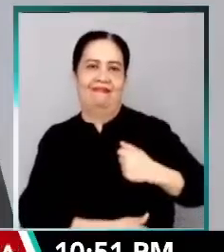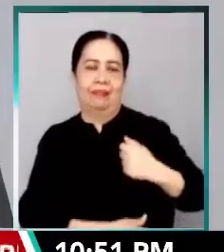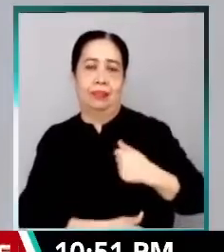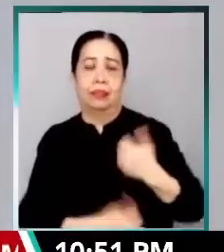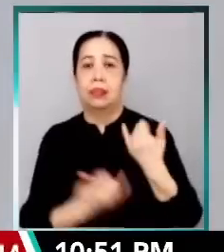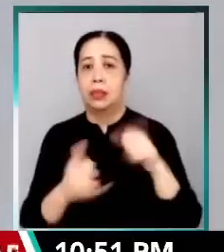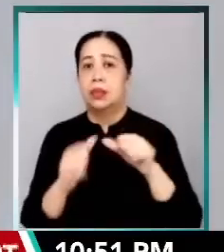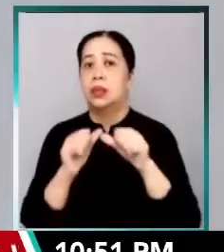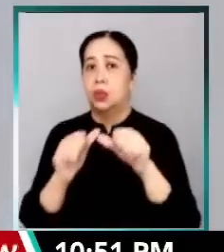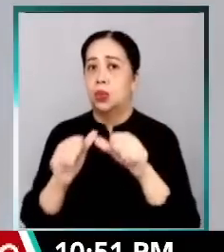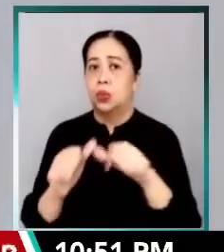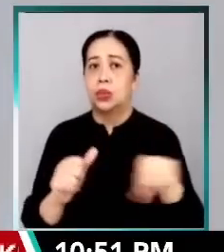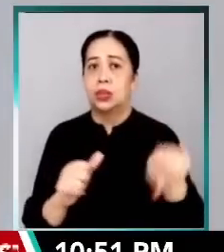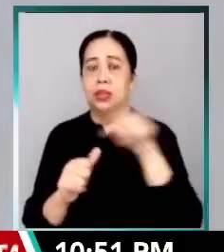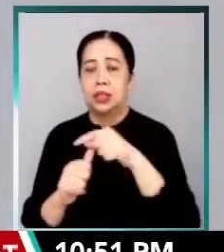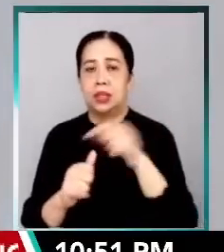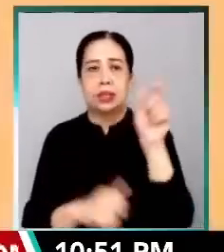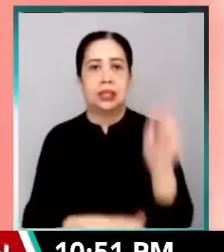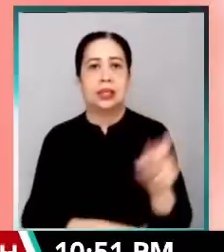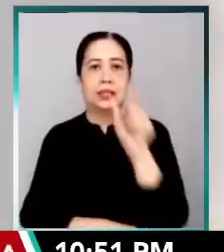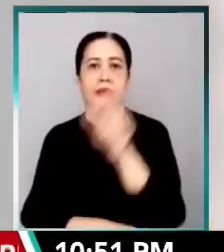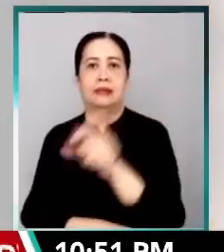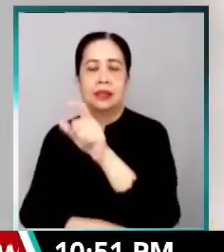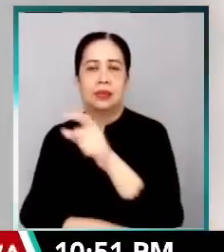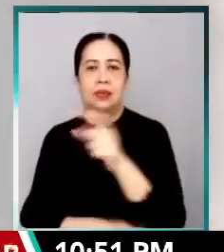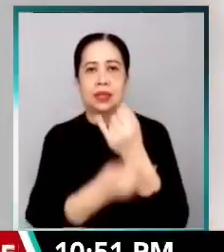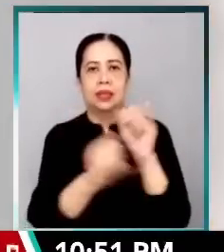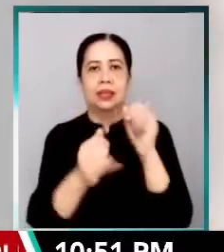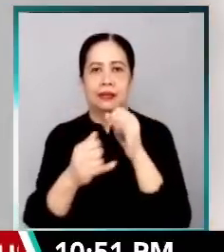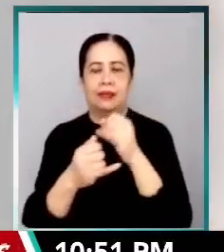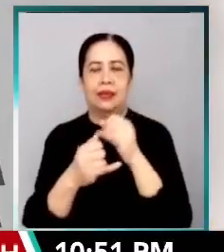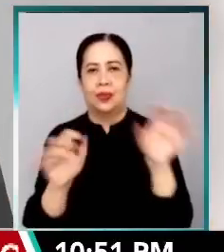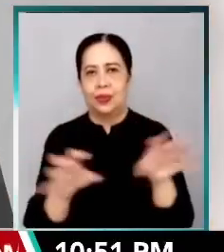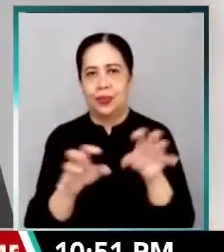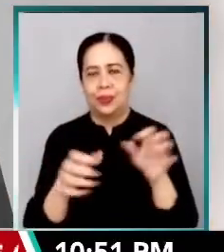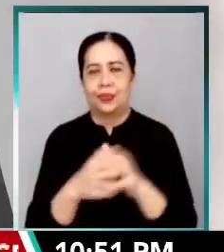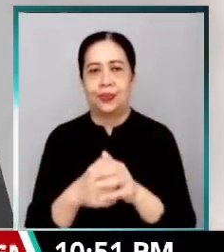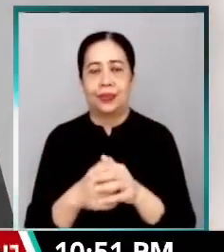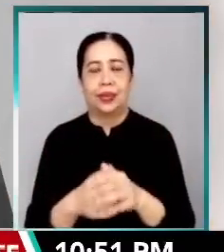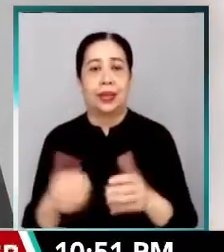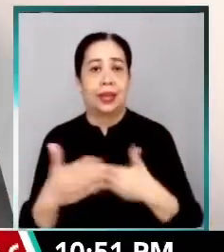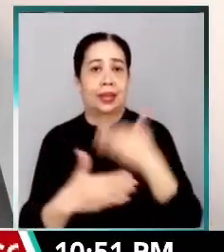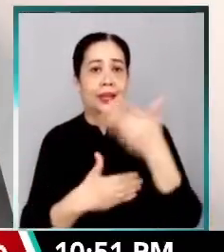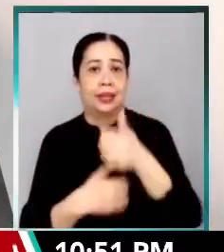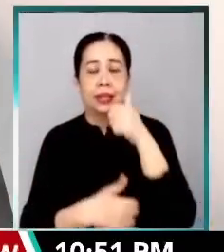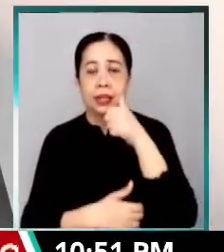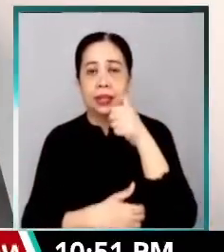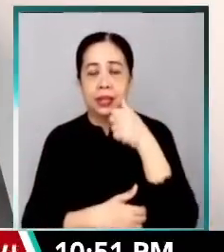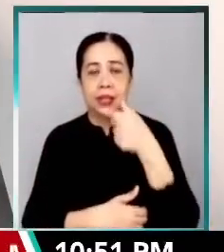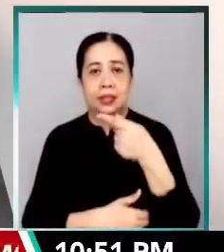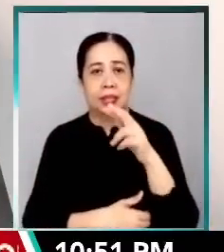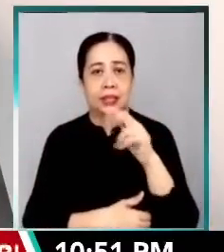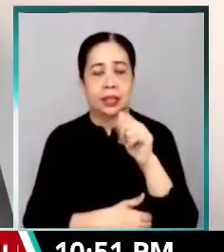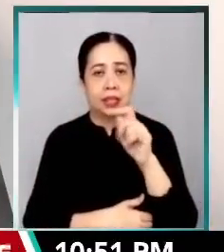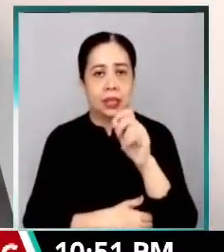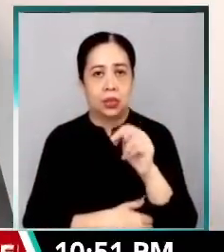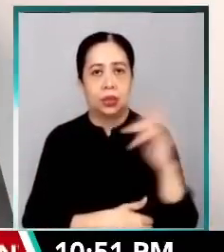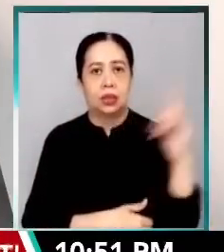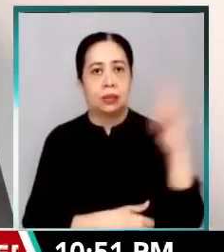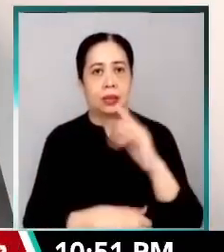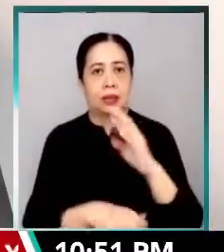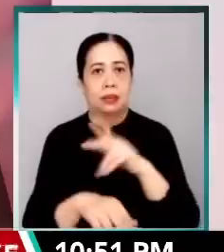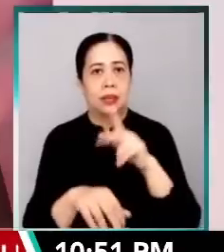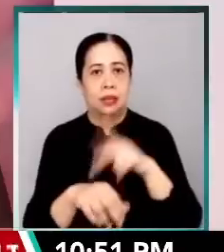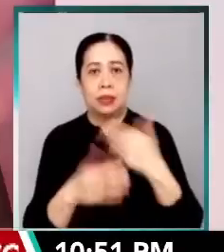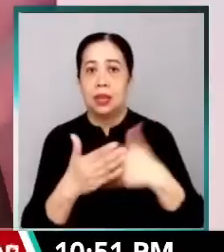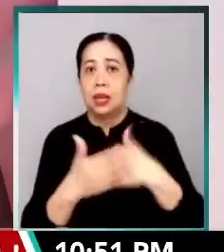ang kanilang individual activities. Ang Girls' Generation star naman na si Taeyeon, magbabalik bansa sa susunod na